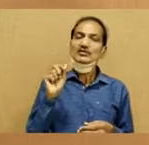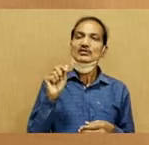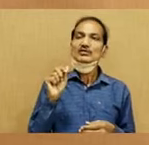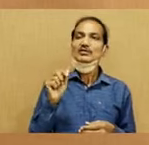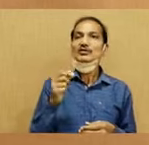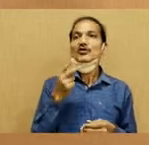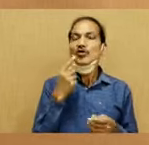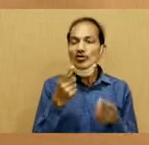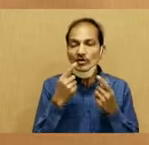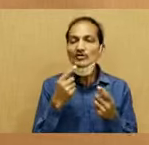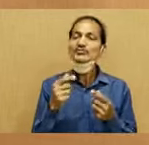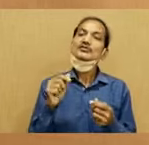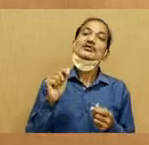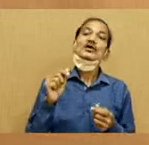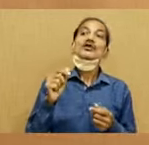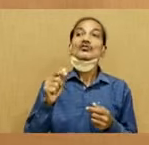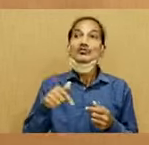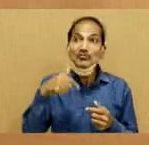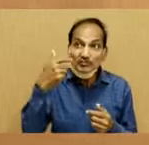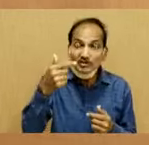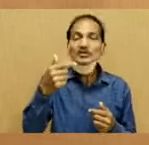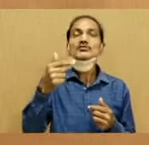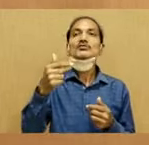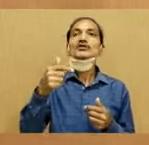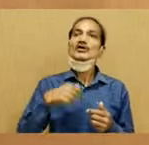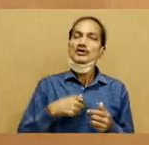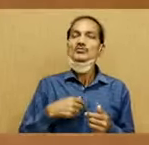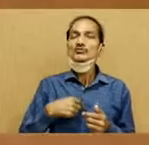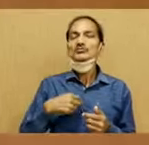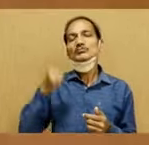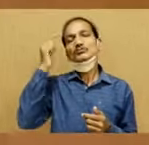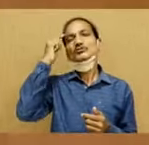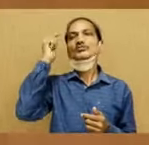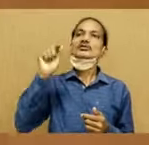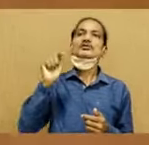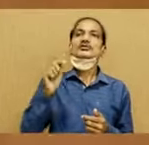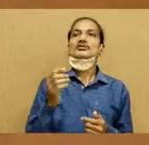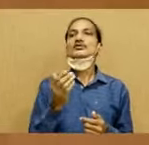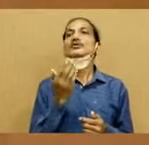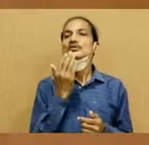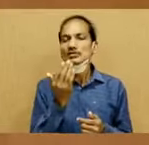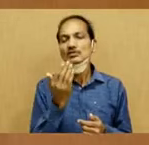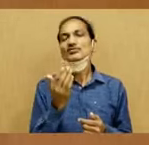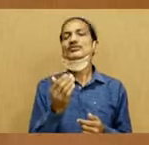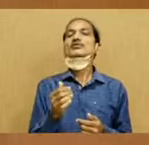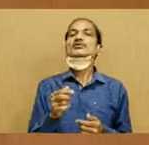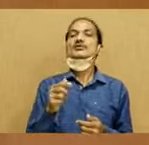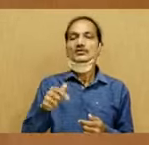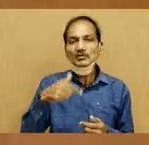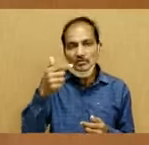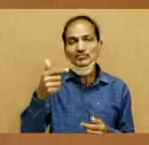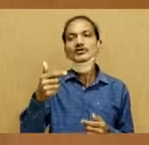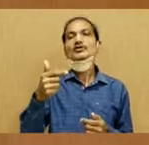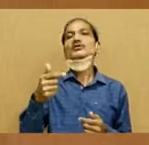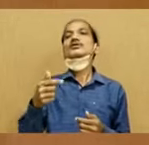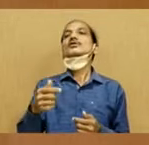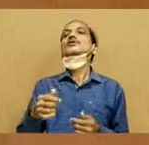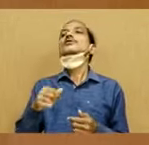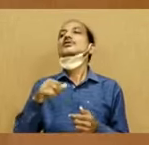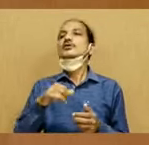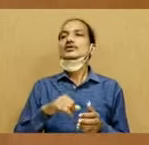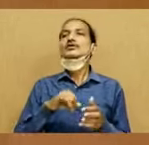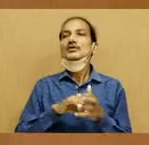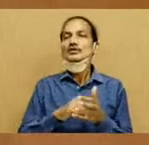ଆଗକୁ ଦେଖିକରି ଆମର ଆତ୍ମବିଶ୍ୱାସ ମଧ୍ୟ ରହିଛି। ଧନ୍ୟବାଦ। ତାପରେ ଶ୍ରୀଯୁକ୍ତ ଶରତ